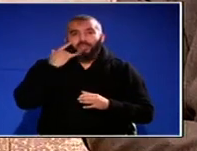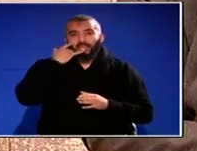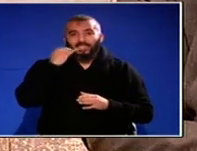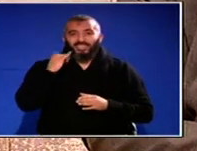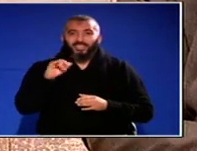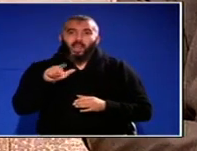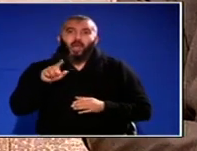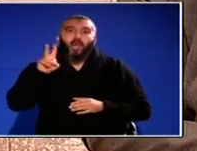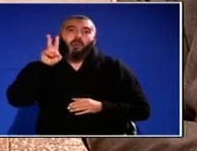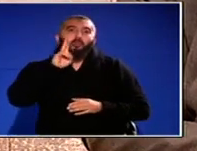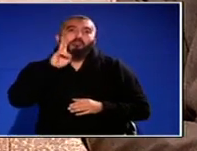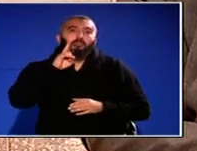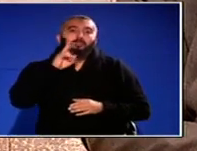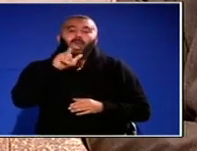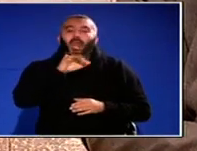اتسع ذاق.